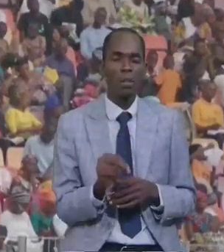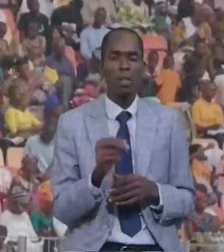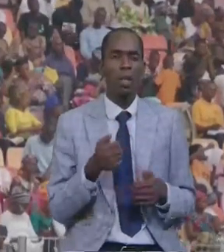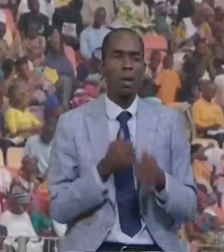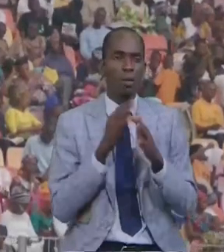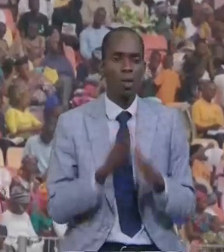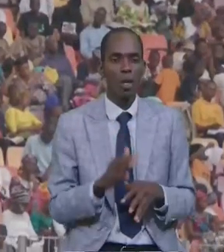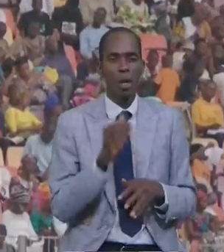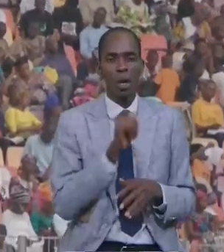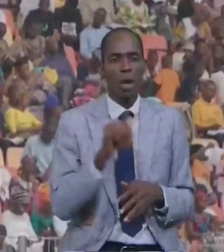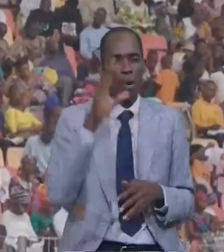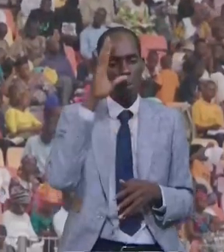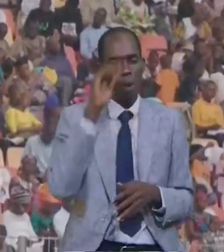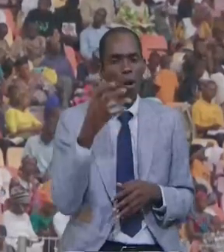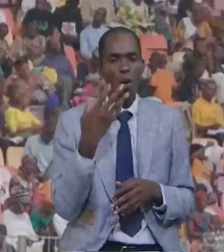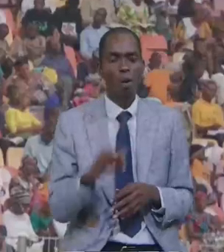Je suis